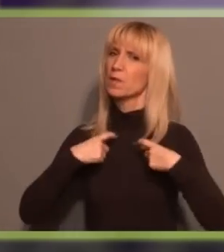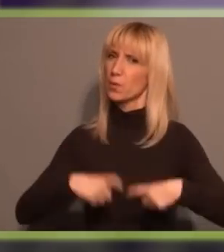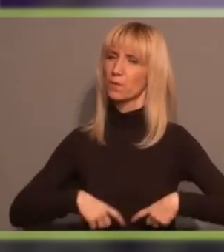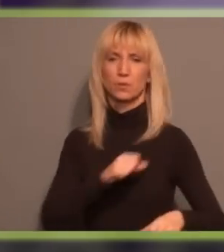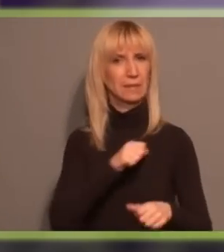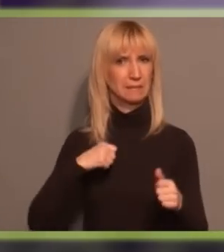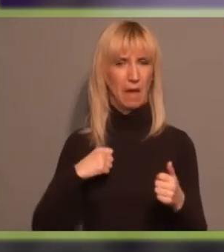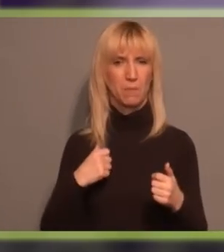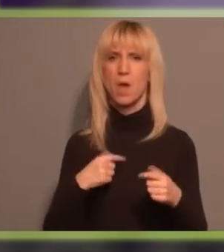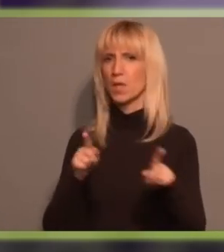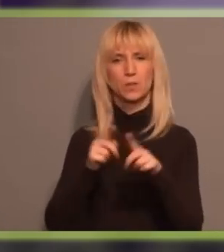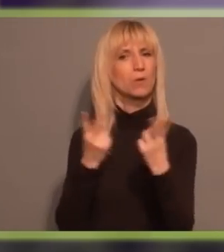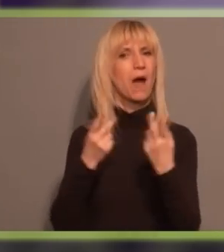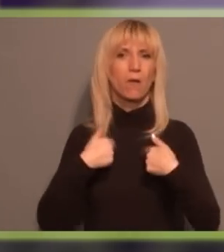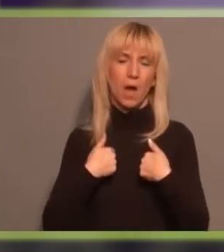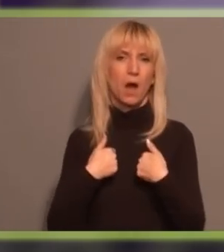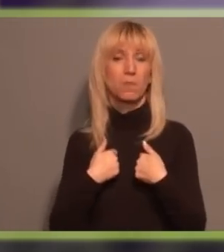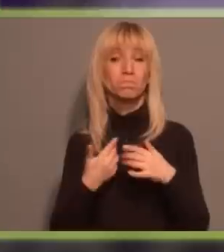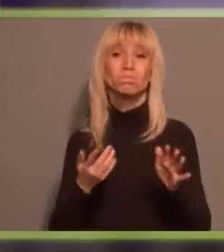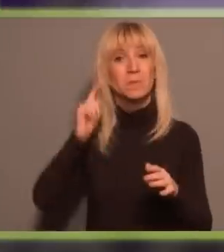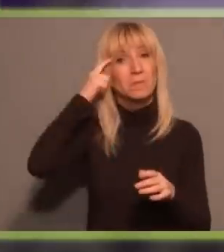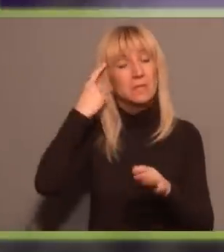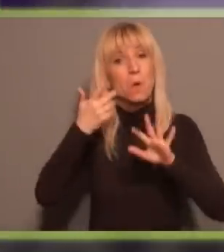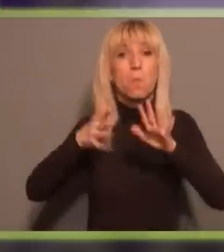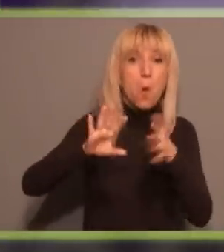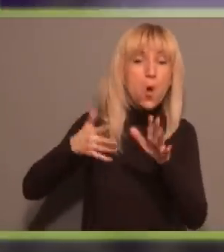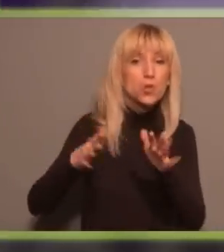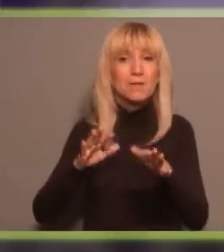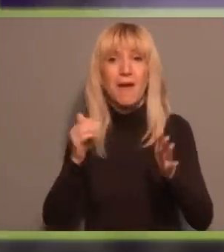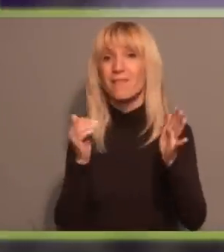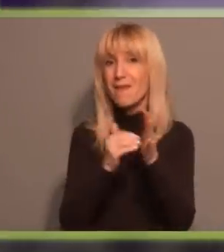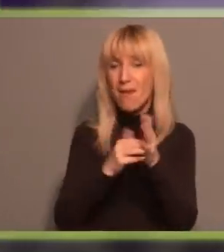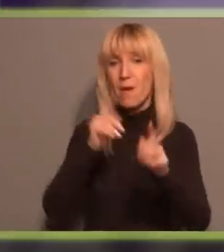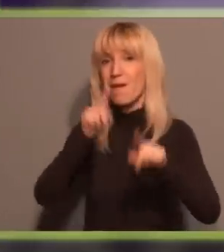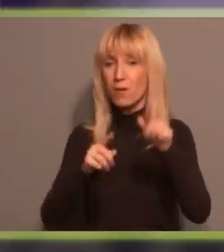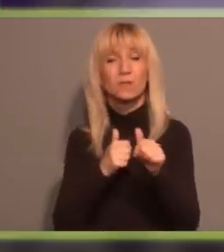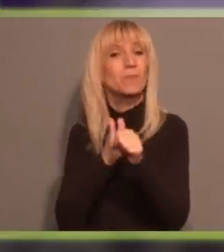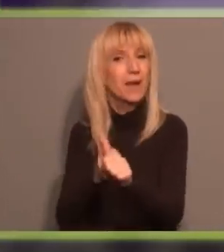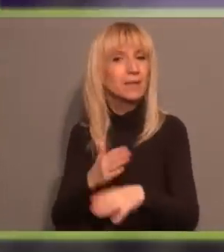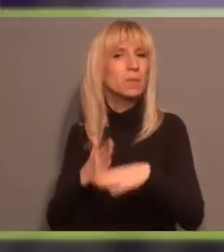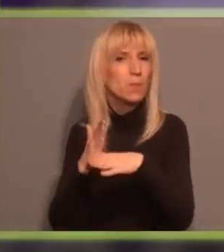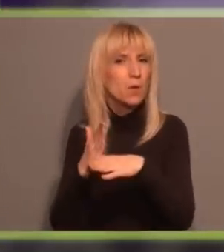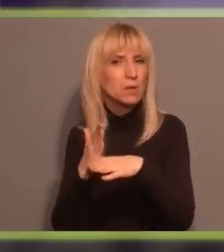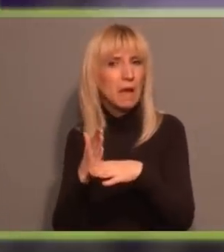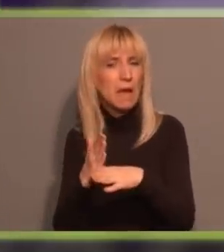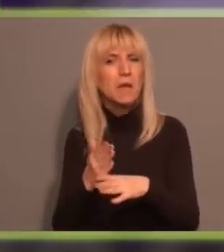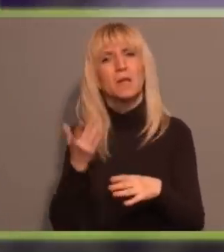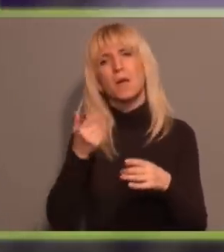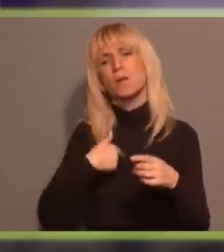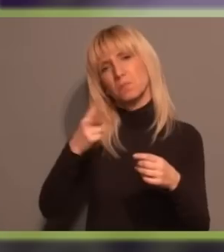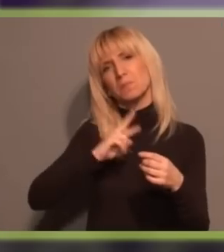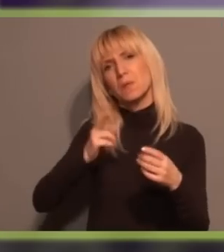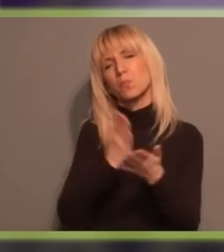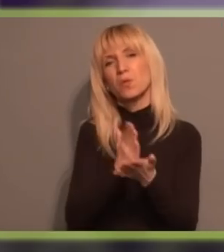mi kažemo, pa možda mi mogli, možda se desi, možda treba nam zbog master da bi bili još bolji, da bi bili sigurni, da ne bi